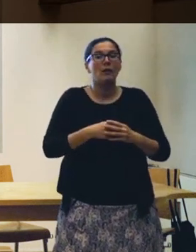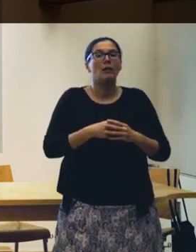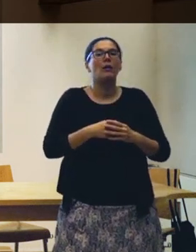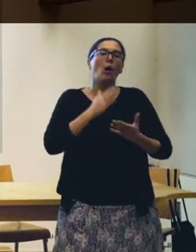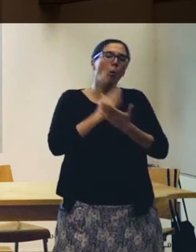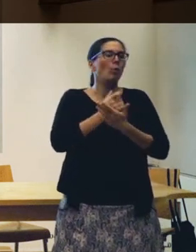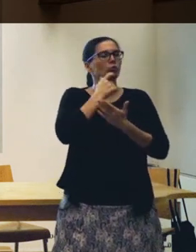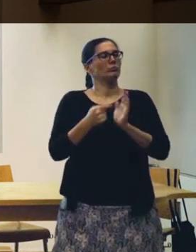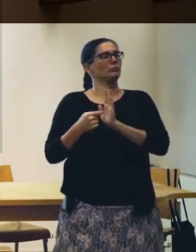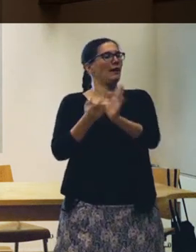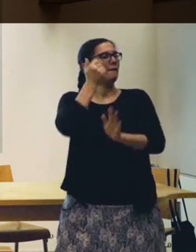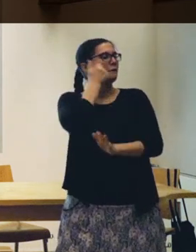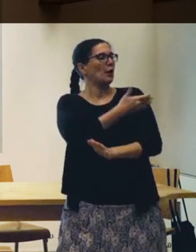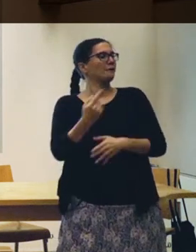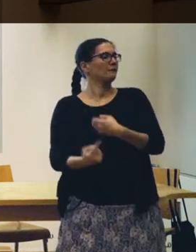více veřejnými.